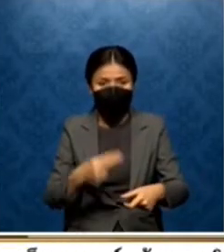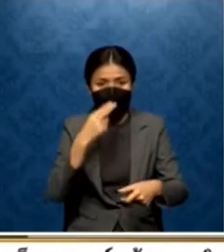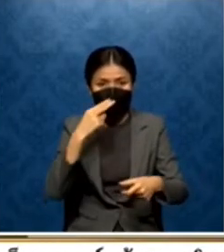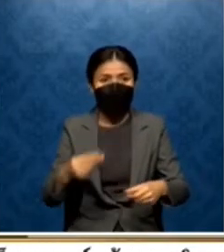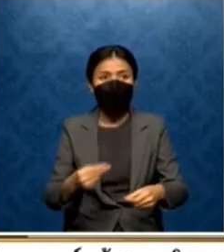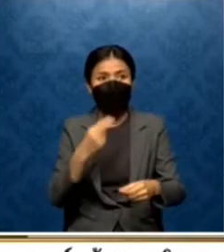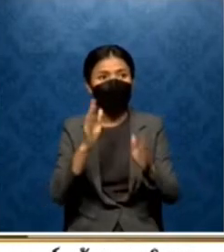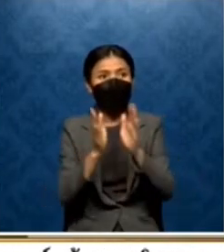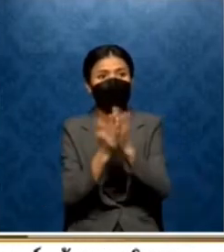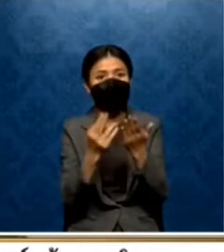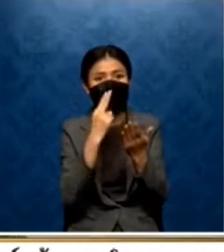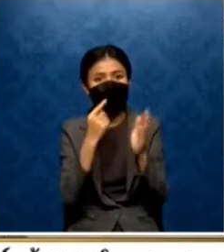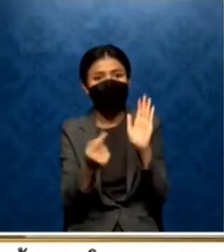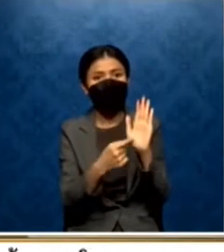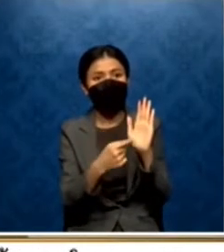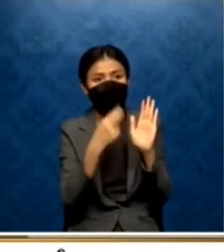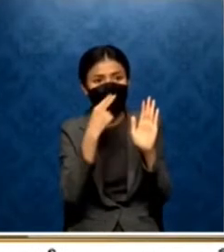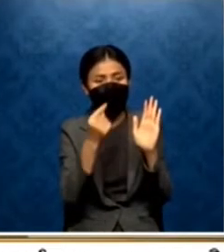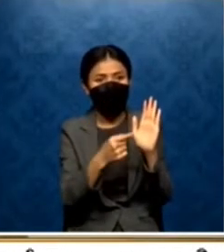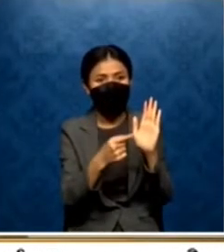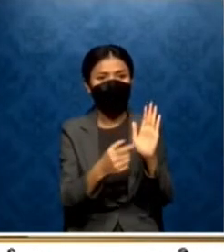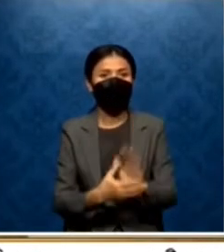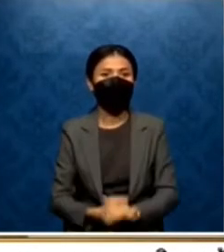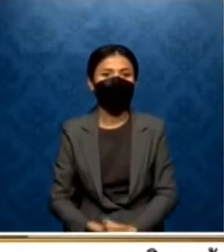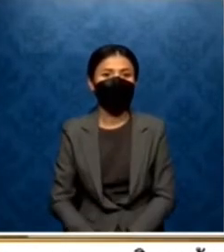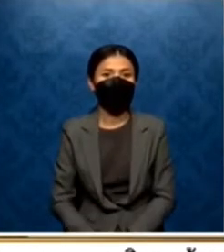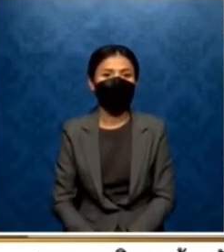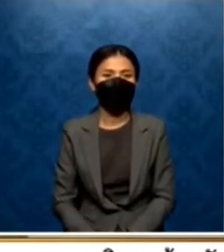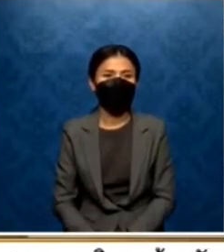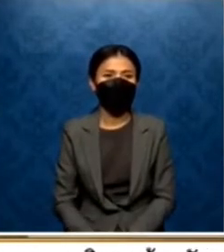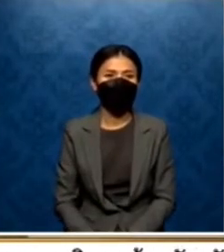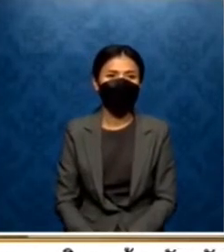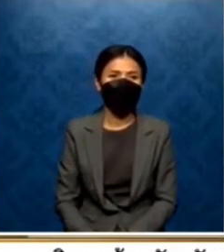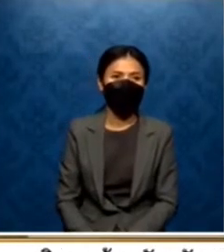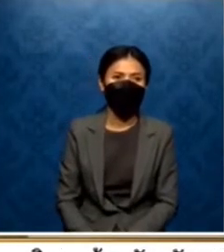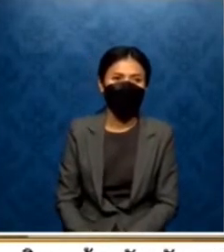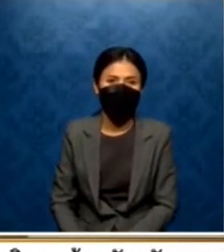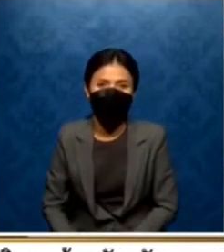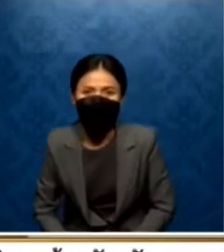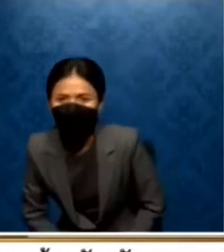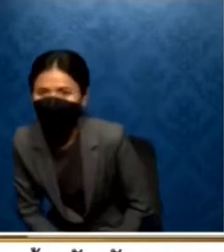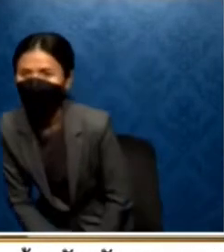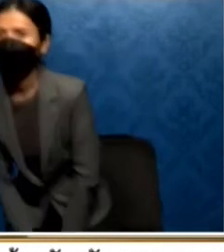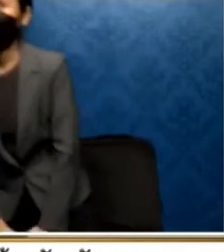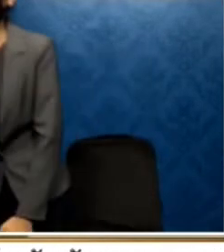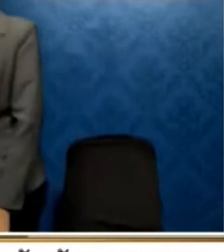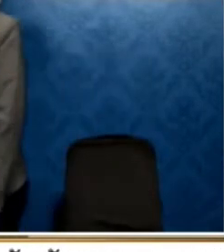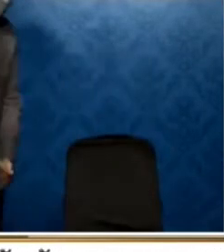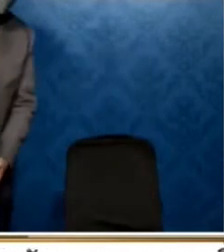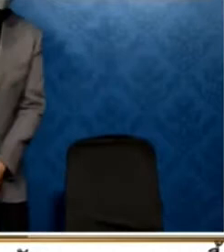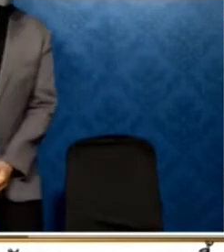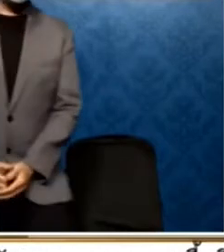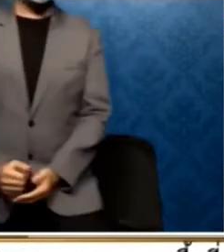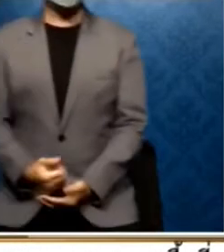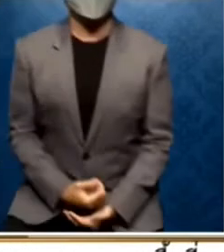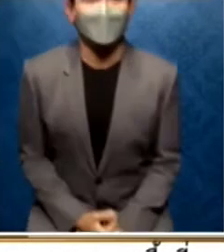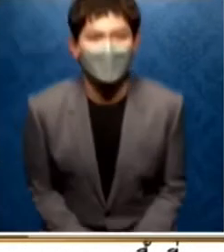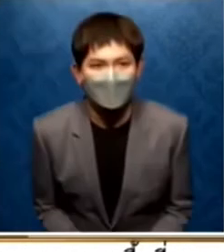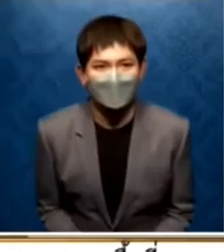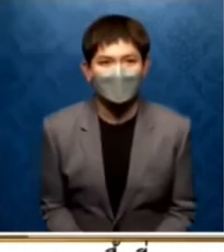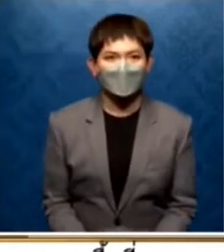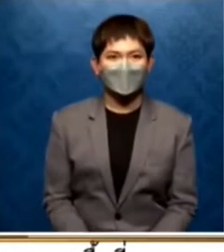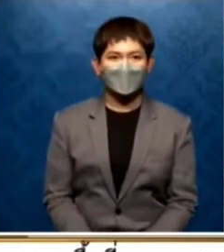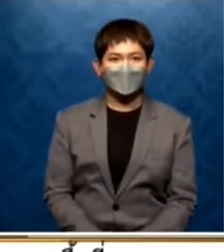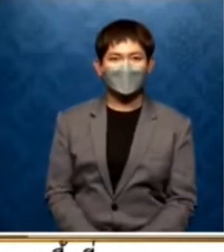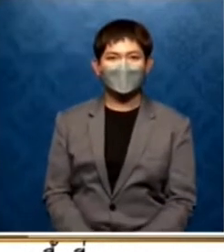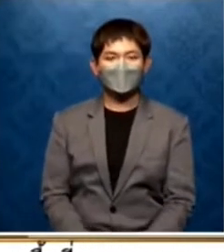นี่คือตัวอย่างที่ดีครับเขาเอาแค่นี้นะครับ ครับ ไม่ขี่หน้าเพราะฉะนั้นผมฝากค